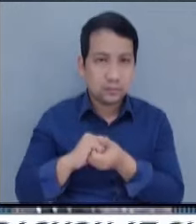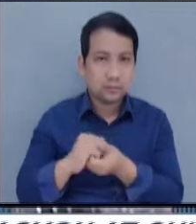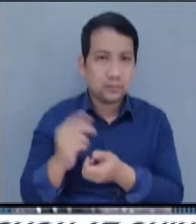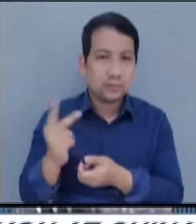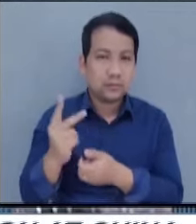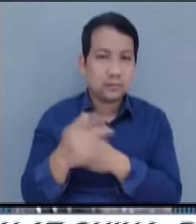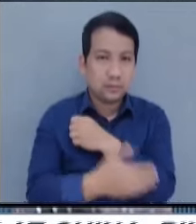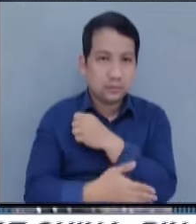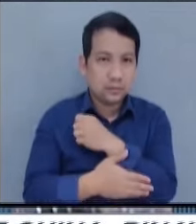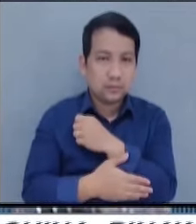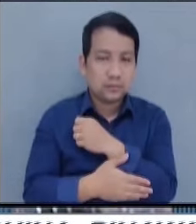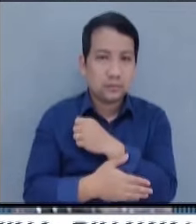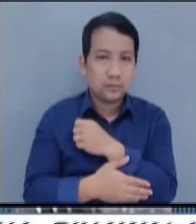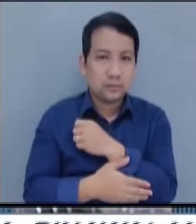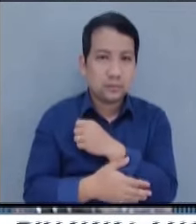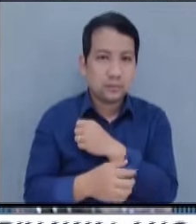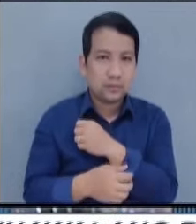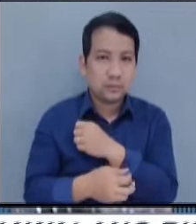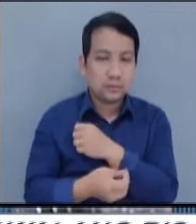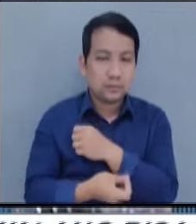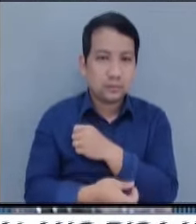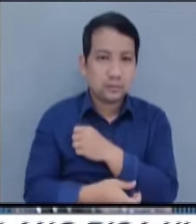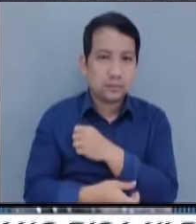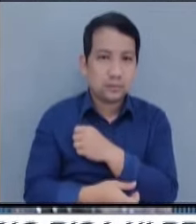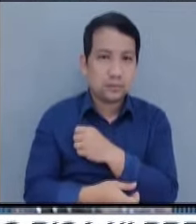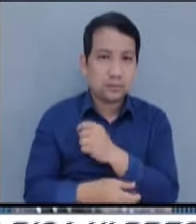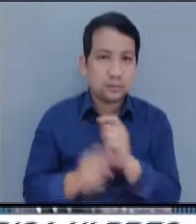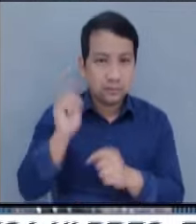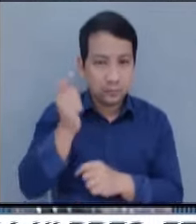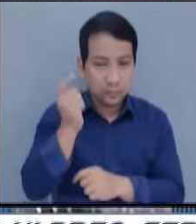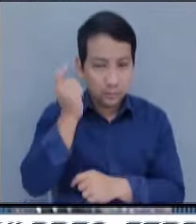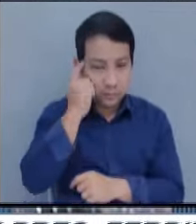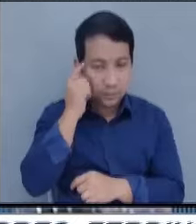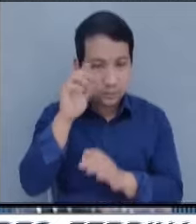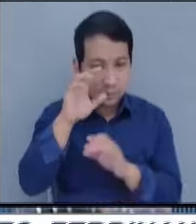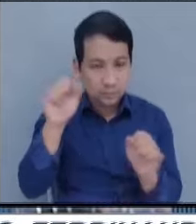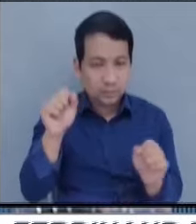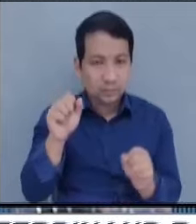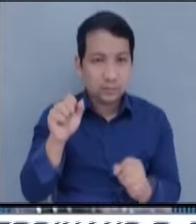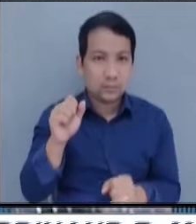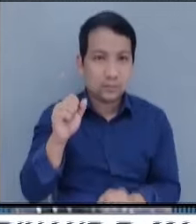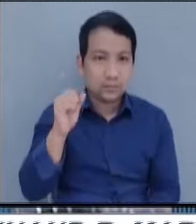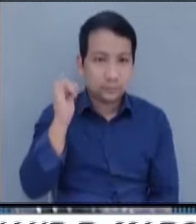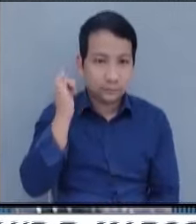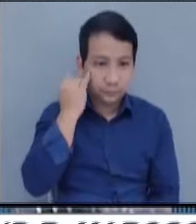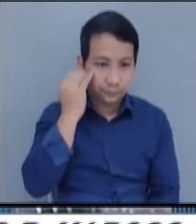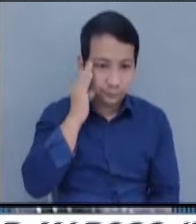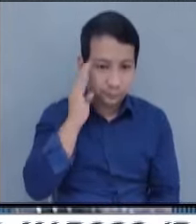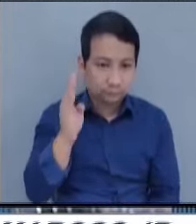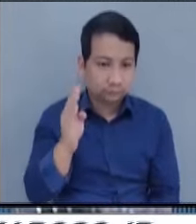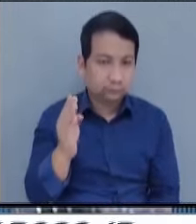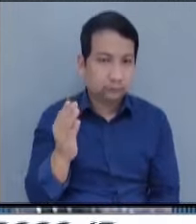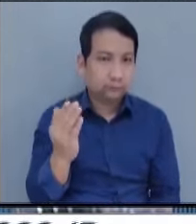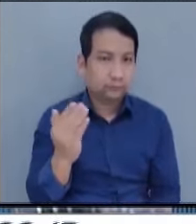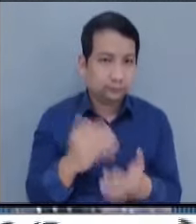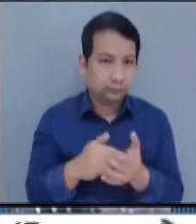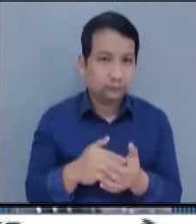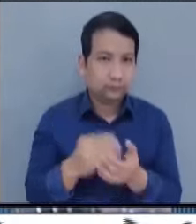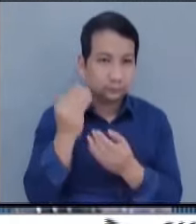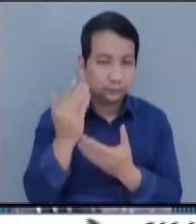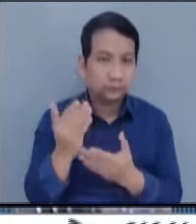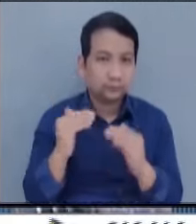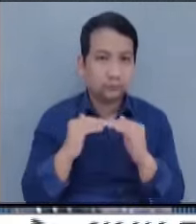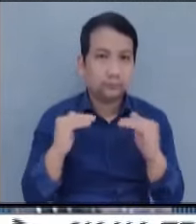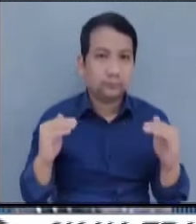inevitably If there is a change in government if if president biden is reelected then Uh we have Fairly